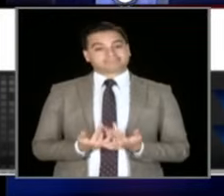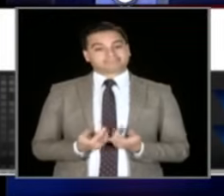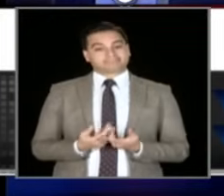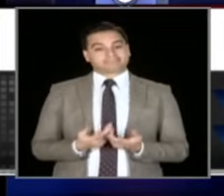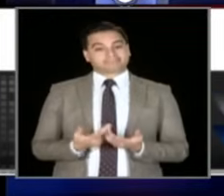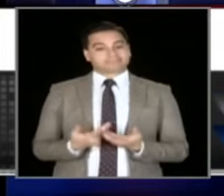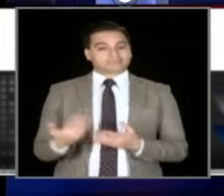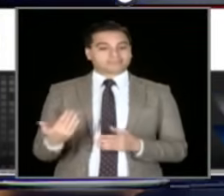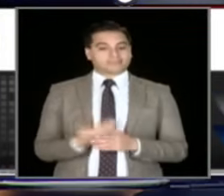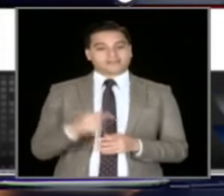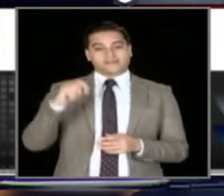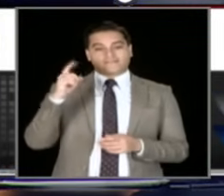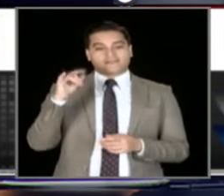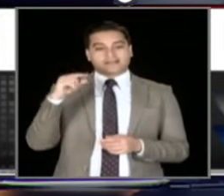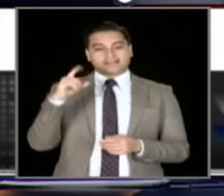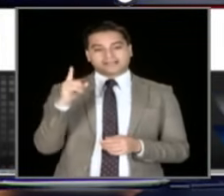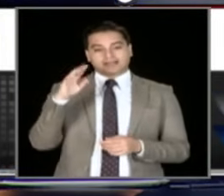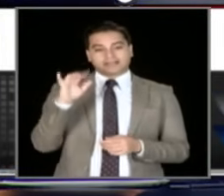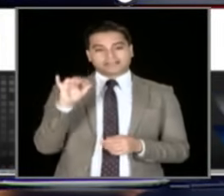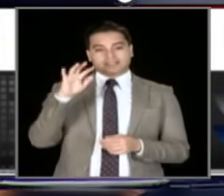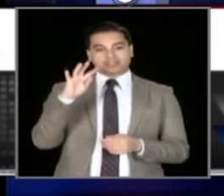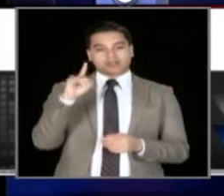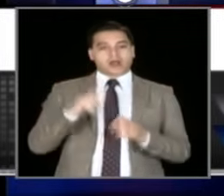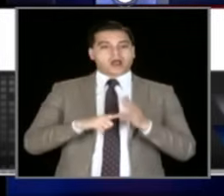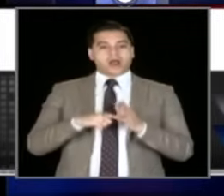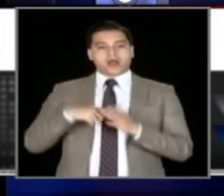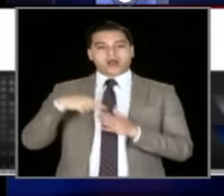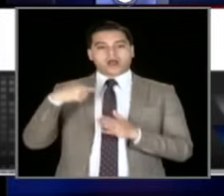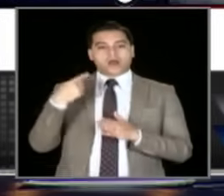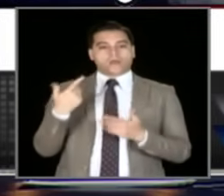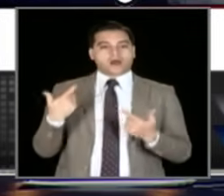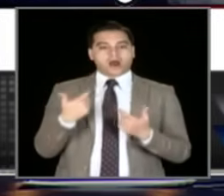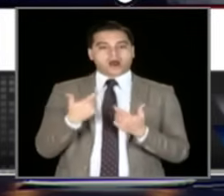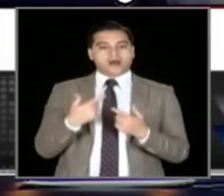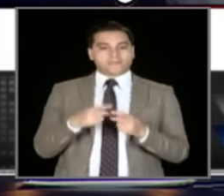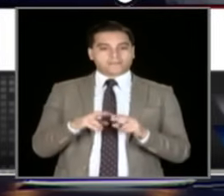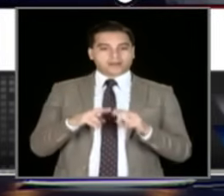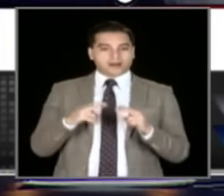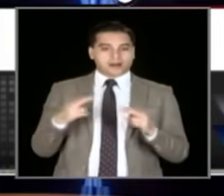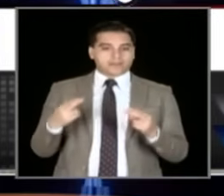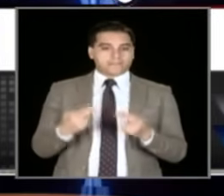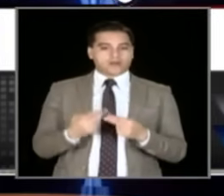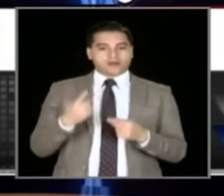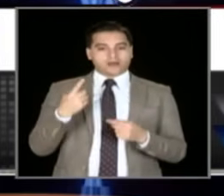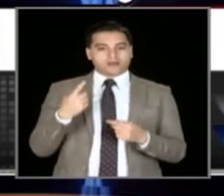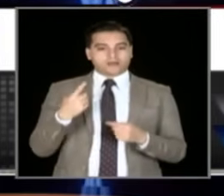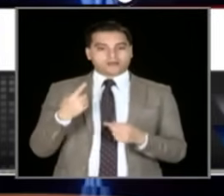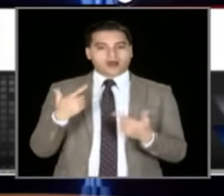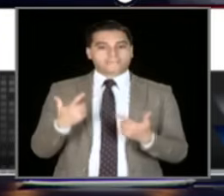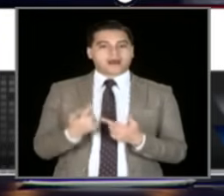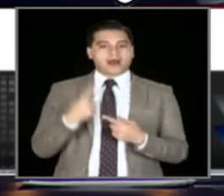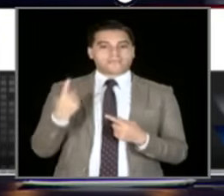فريدريش إيبرت إن شاء الله. هو أول مستشار لجمهورية فايمر اللي هي كانت بعد الحرب العالمية الأولى على طول. جمهورية فايمر بعد الحرب العالمية الأولى على